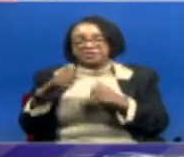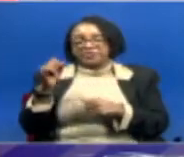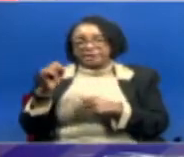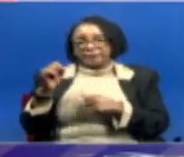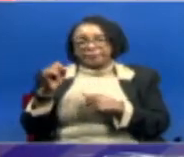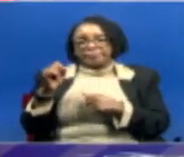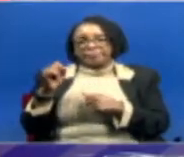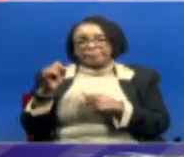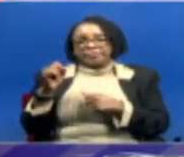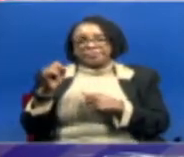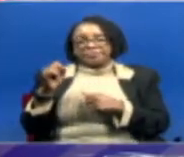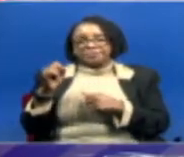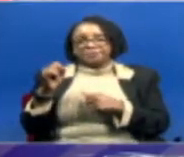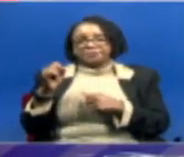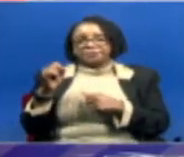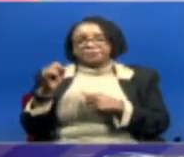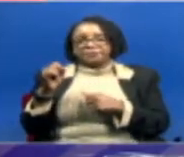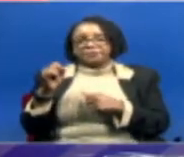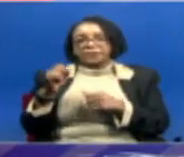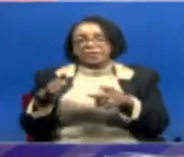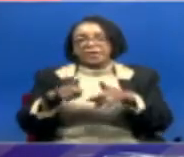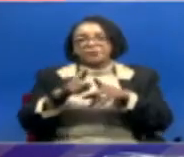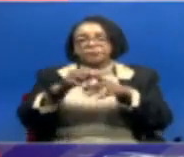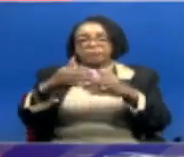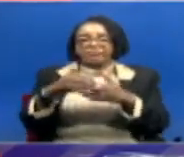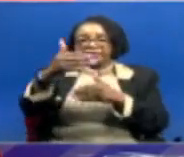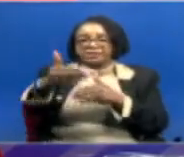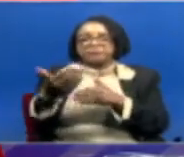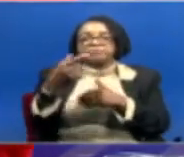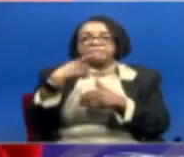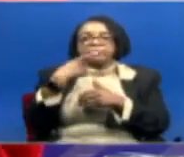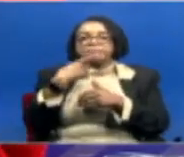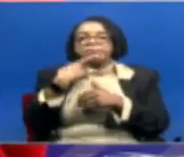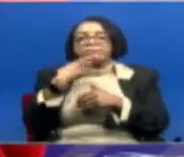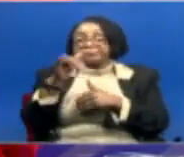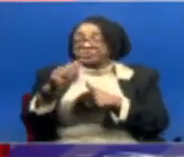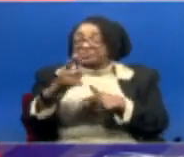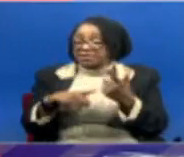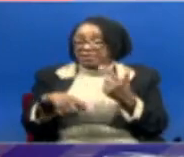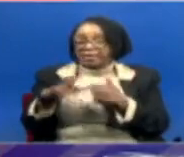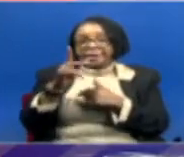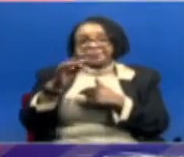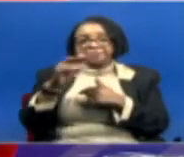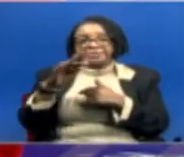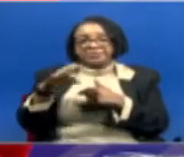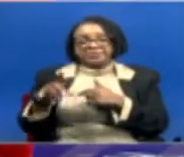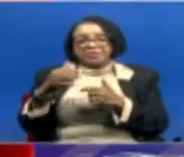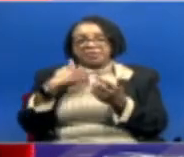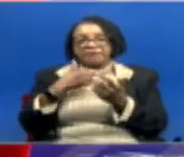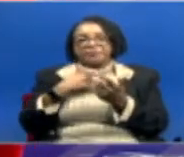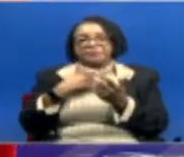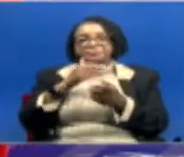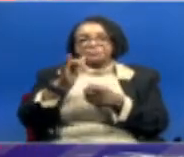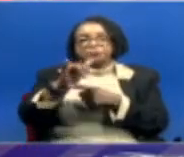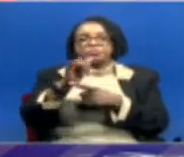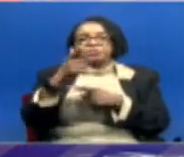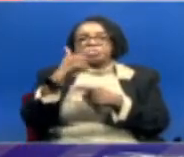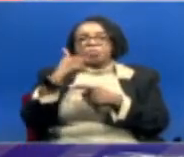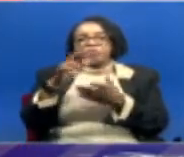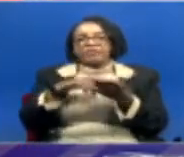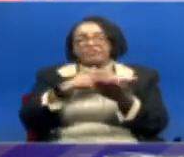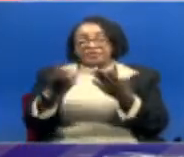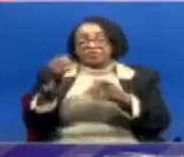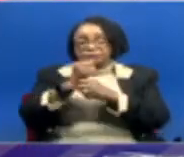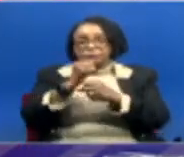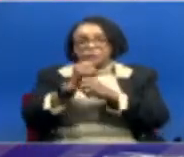6065 mami tuong mbele tazia kamba mwaka huu kcp mwaka 2023 wosa kuf mtihani ambo